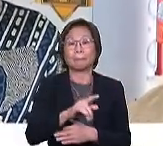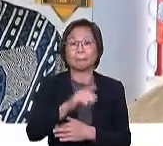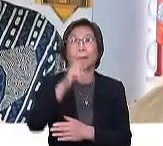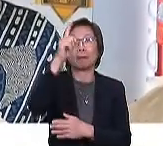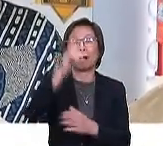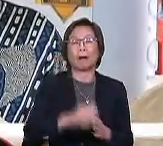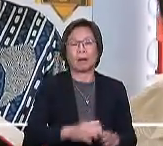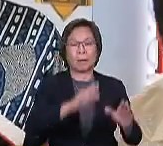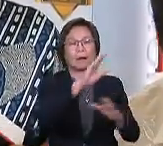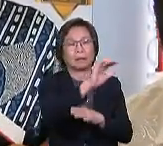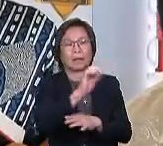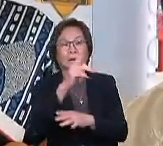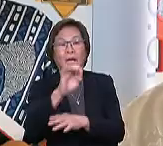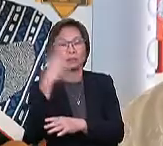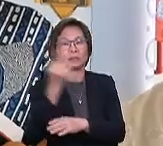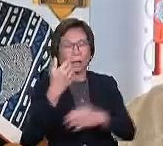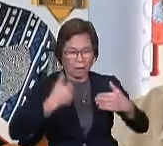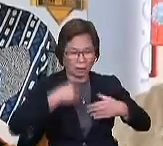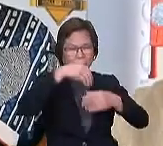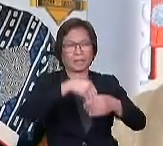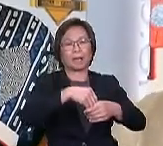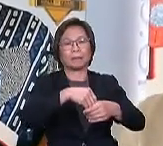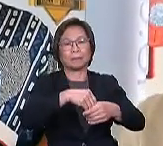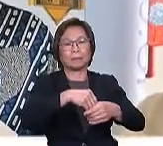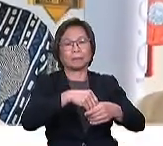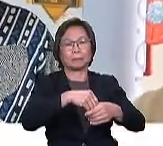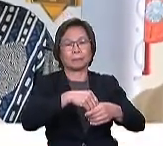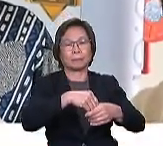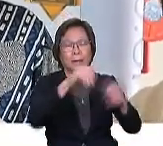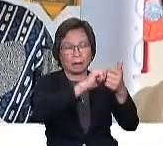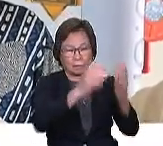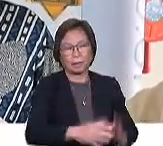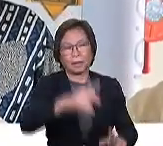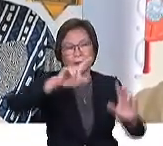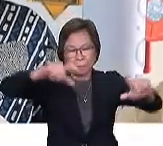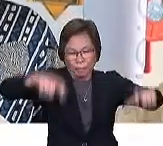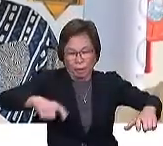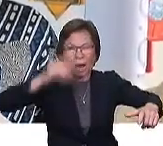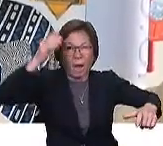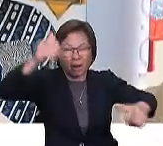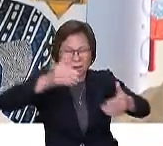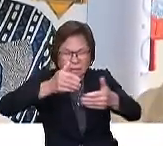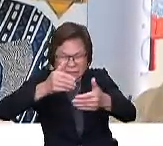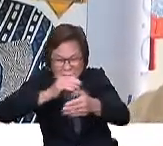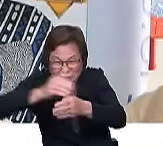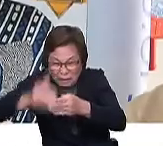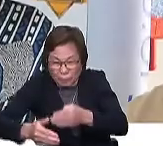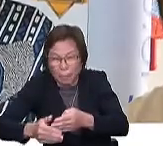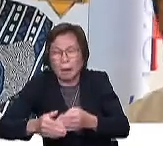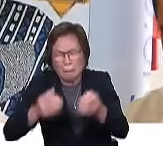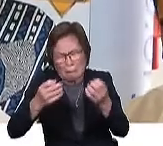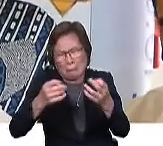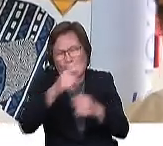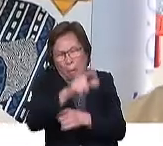atlet kita dapat klik jadi dalam hal ini biarpun pipi akan tamat dan masih juga ramma yang terkesan kita coba bantu